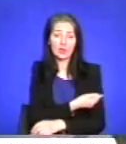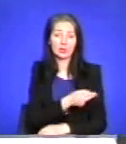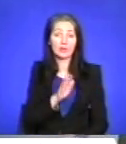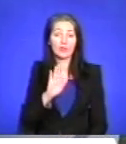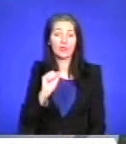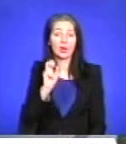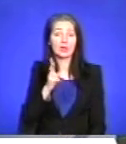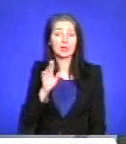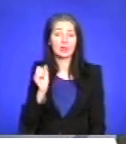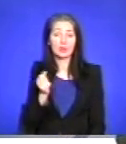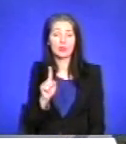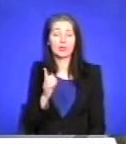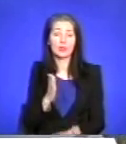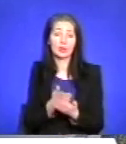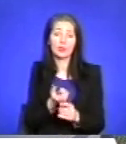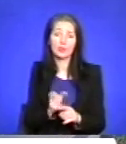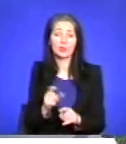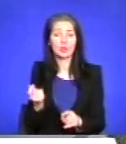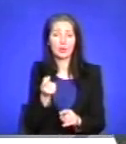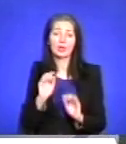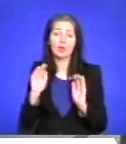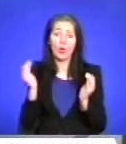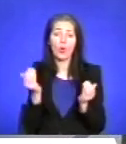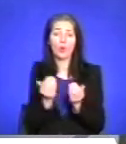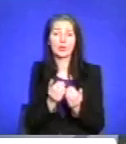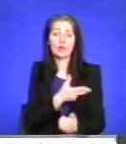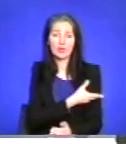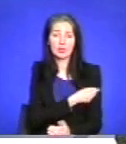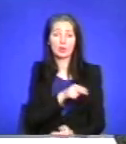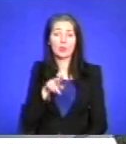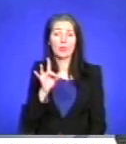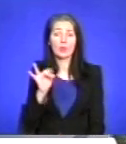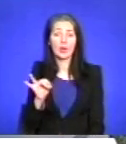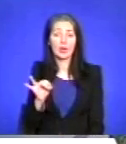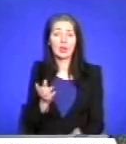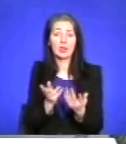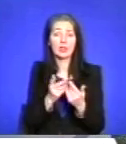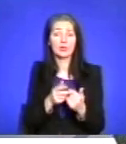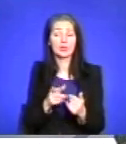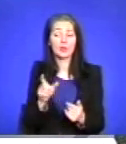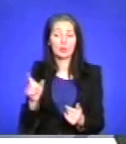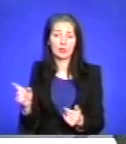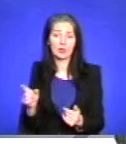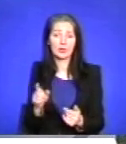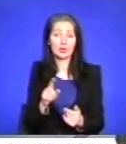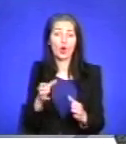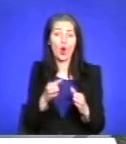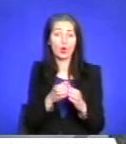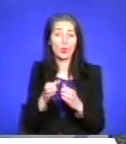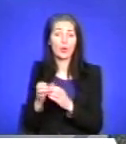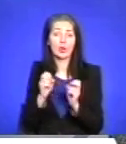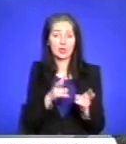надзвичайно мале охоплення вакцинацією. При кількості осіб з груп ризику це